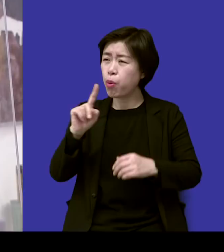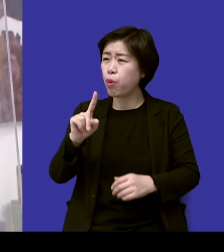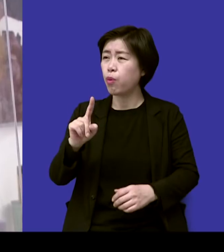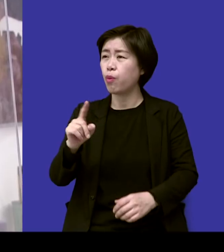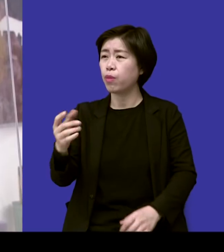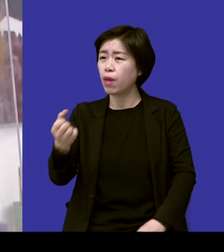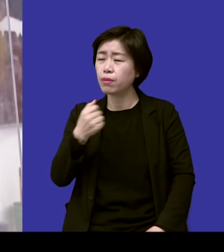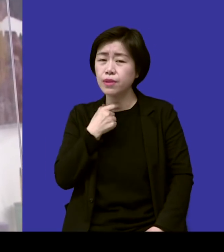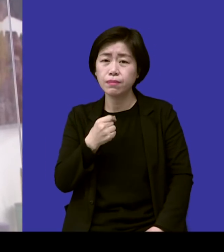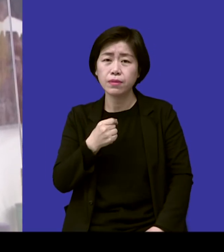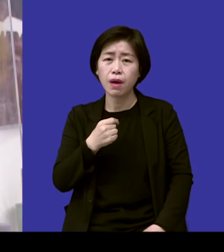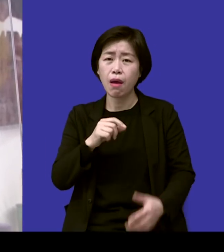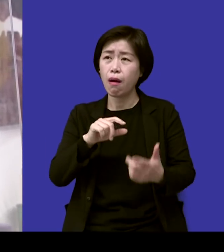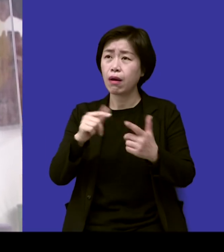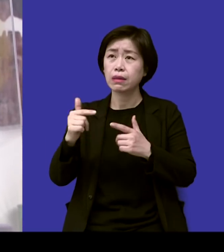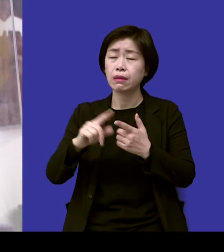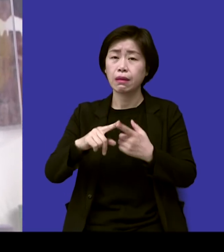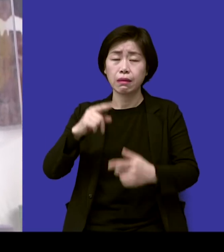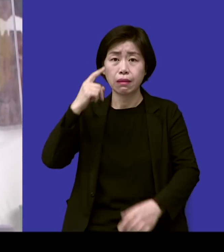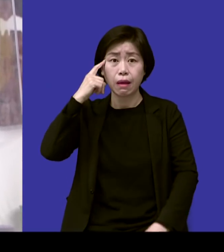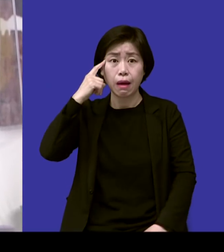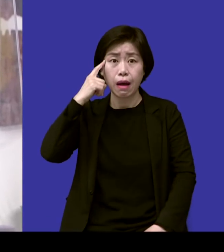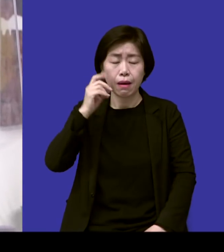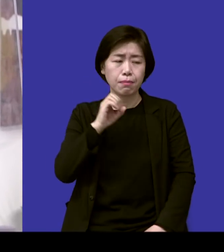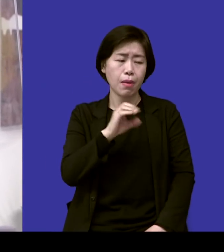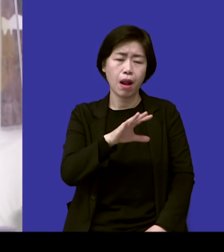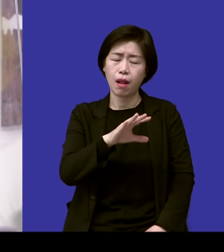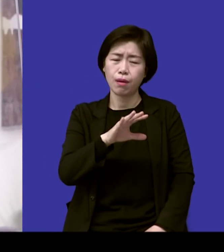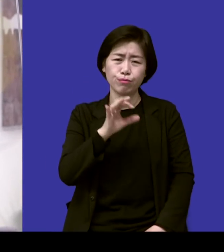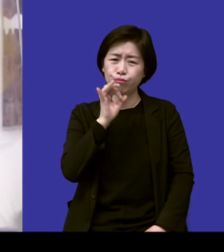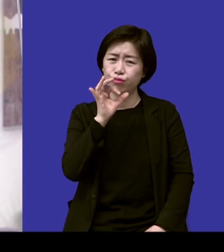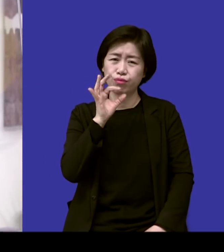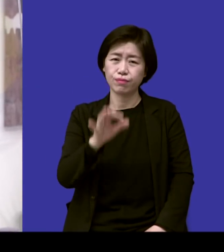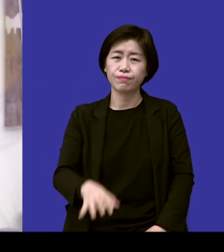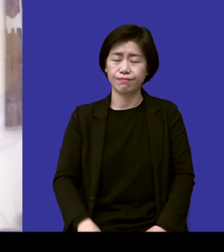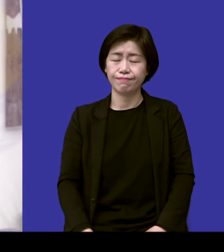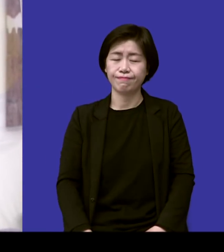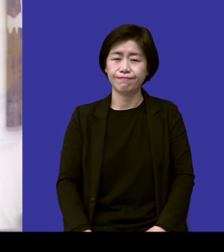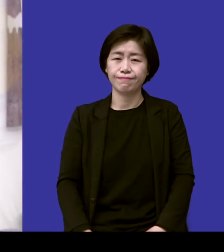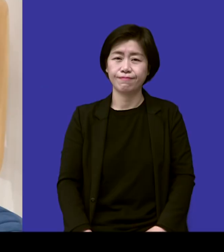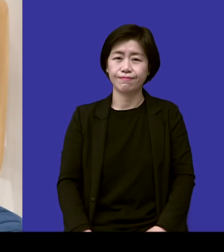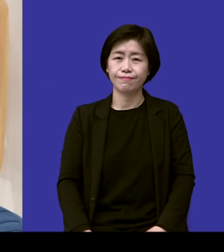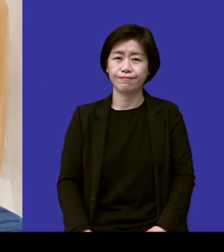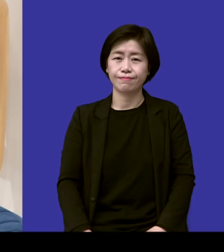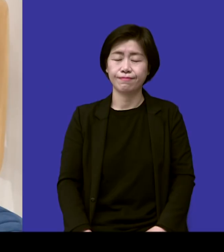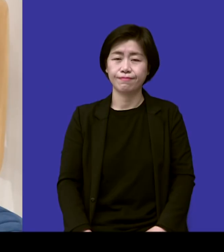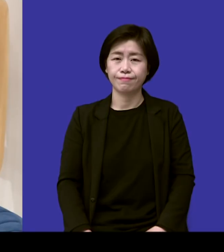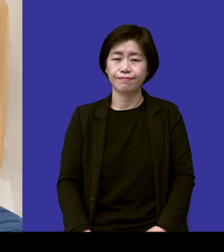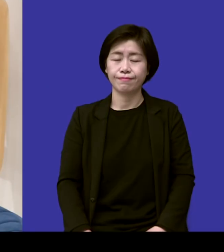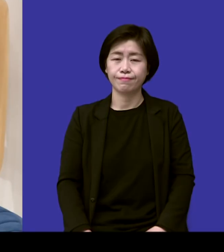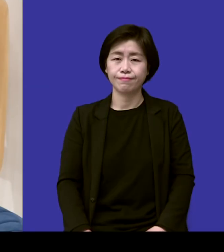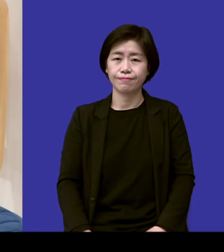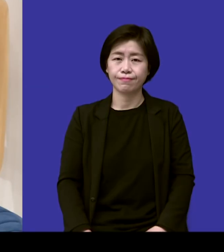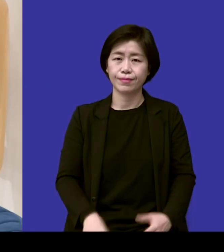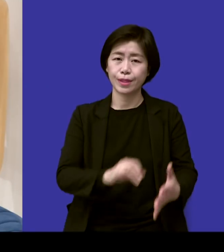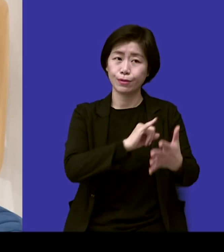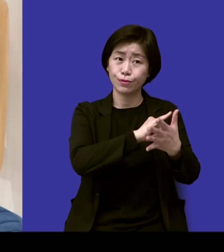이런 것도 없을 정도로 누나가 열심히 일했기 때문에 누나들이 동생을 잘 키웠네요. 제가 그거 보면서